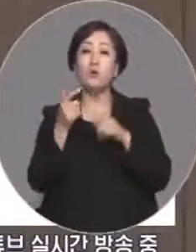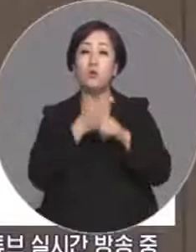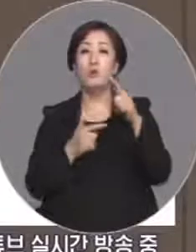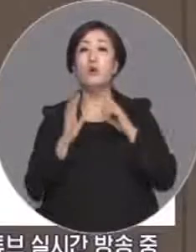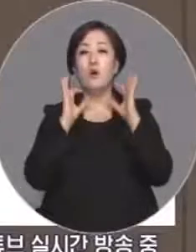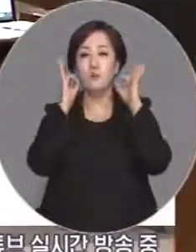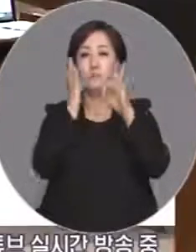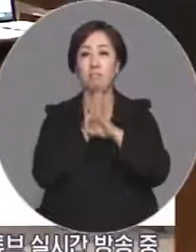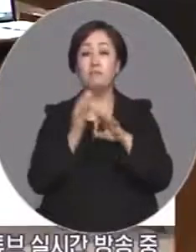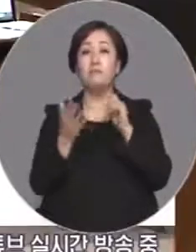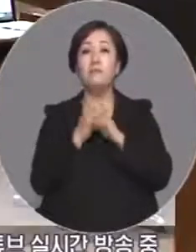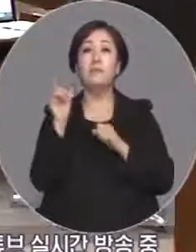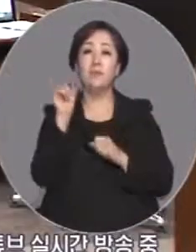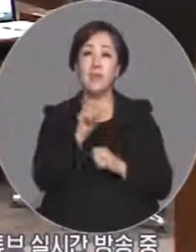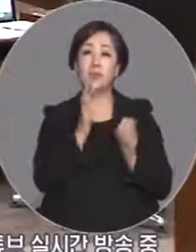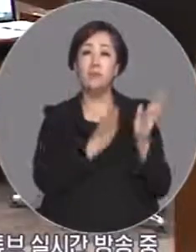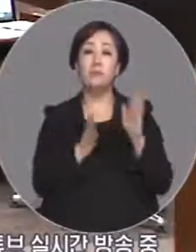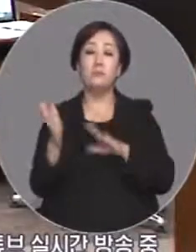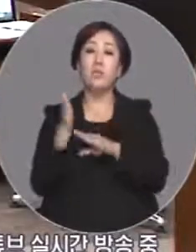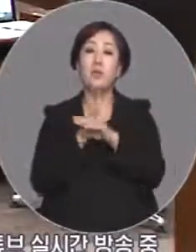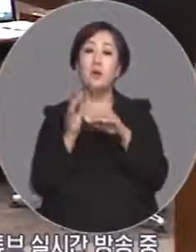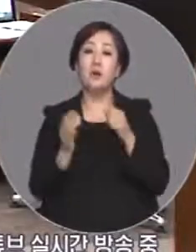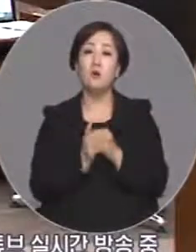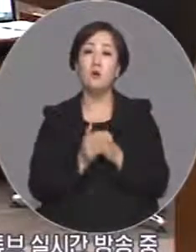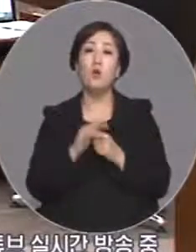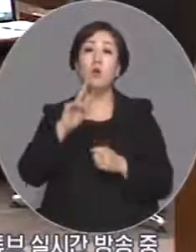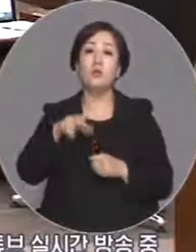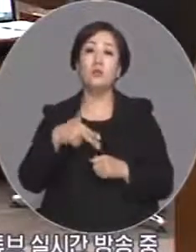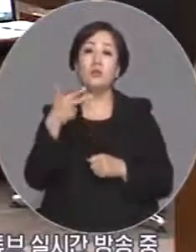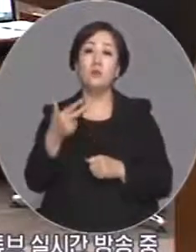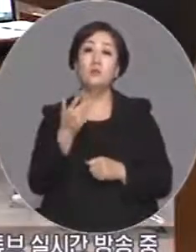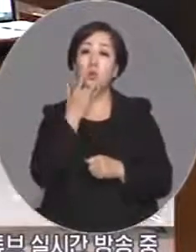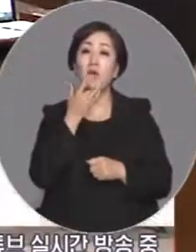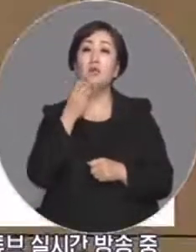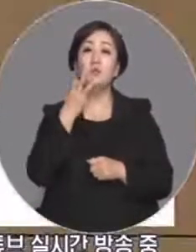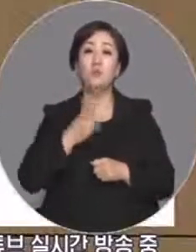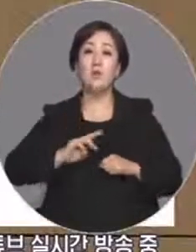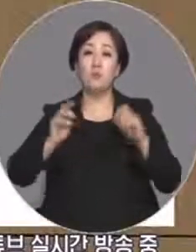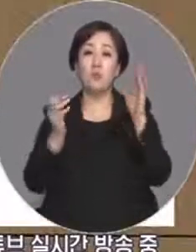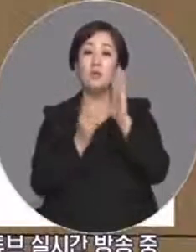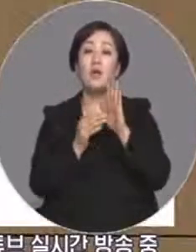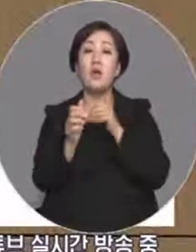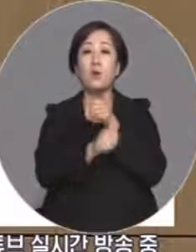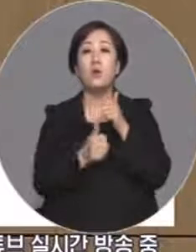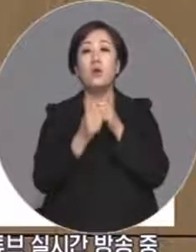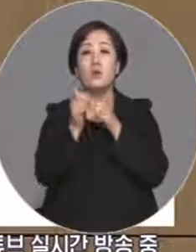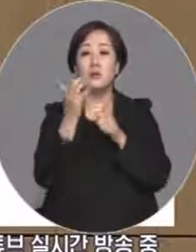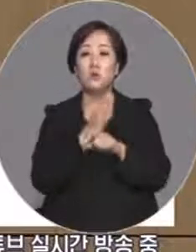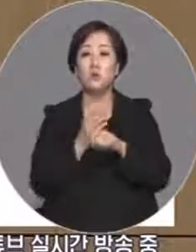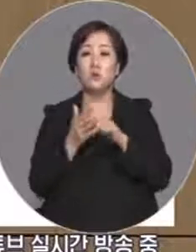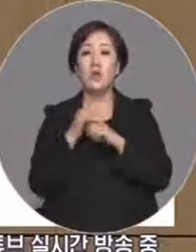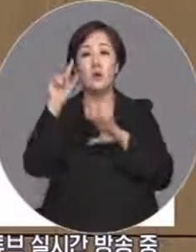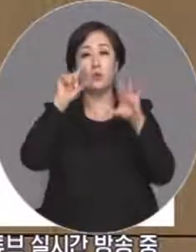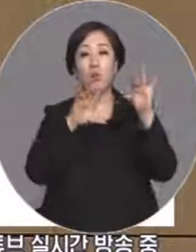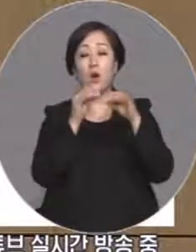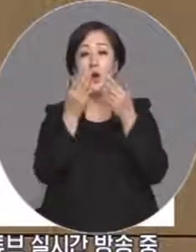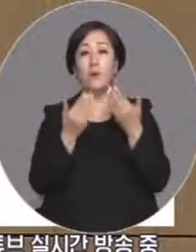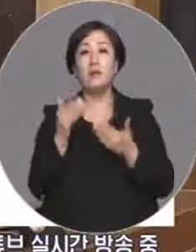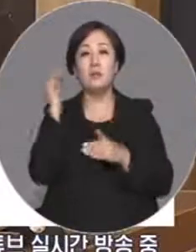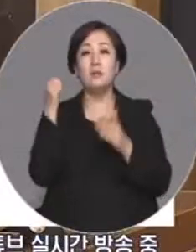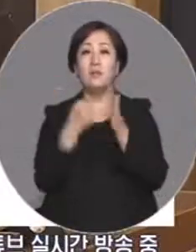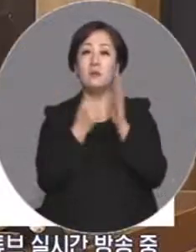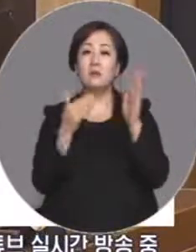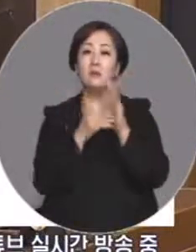최대한 빠른 시일 이에 따라 다음 주 화요일인 13일 본회의에서 추경안 통과가 결정될